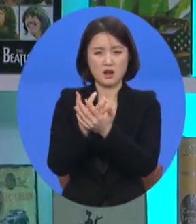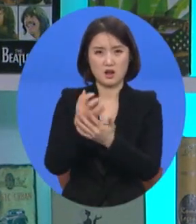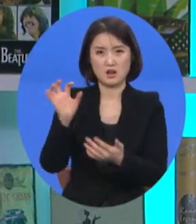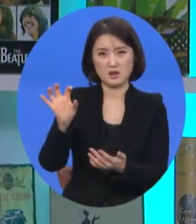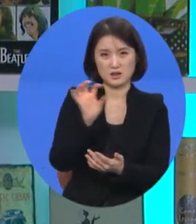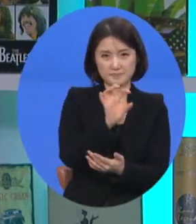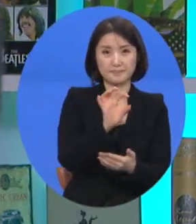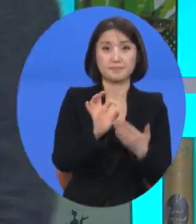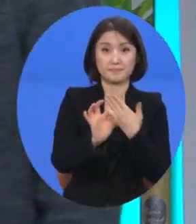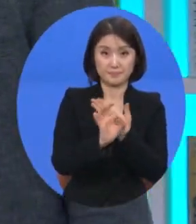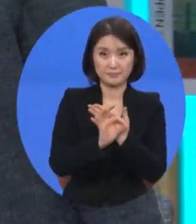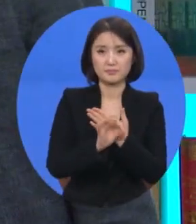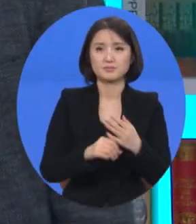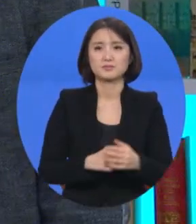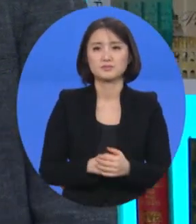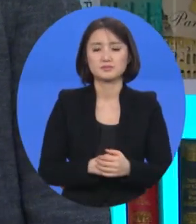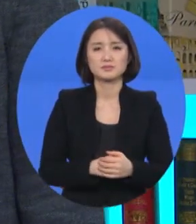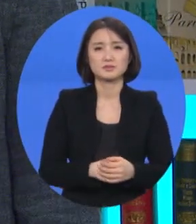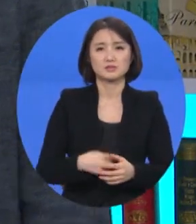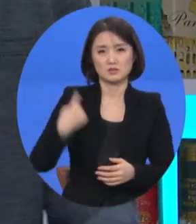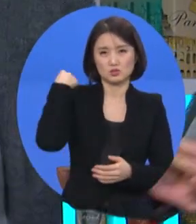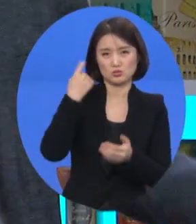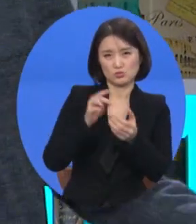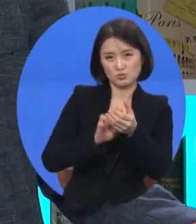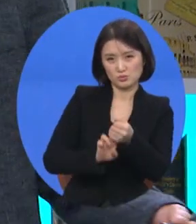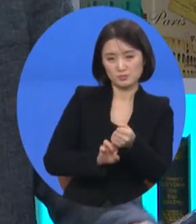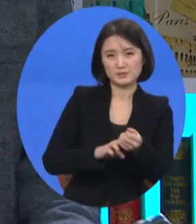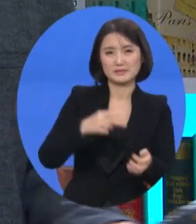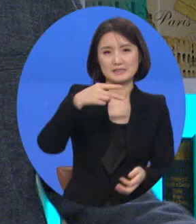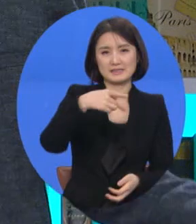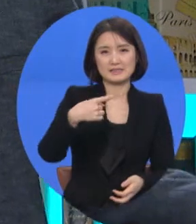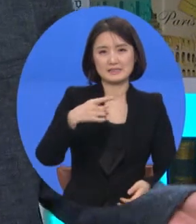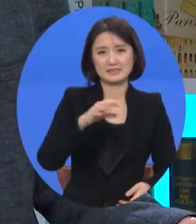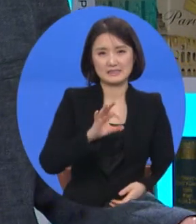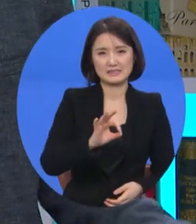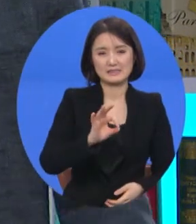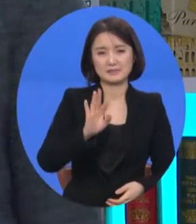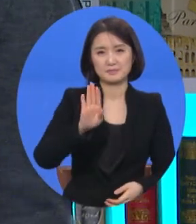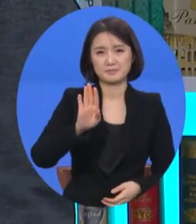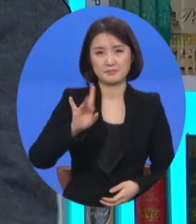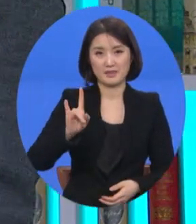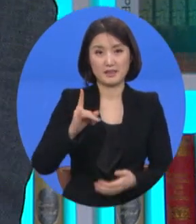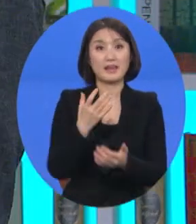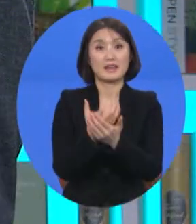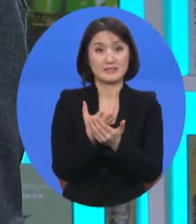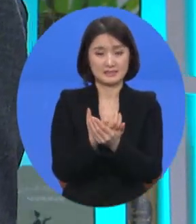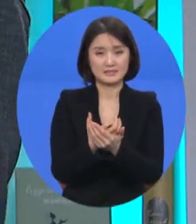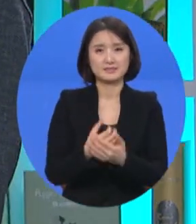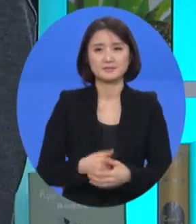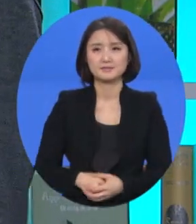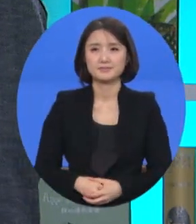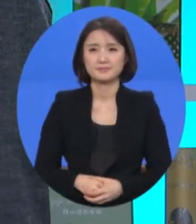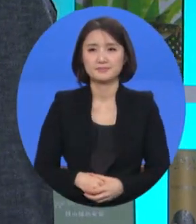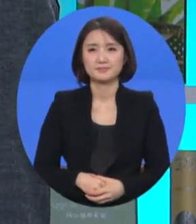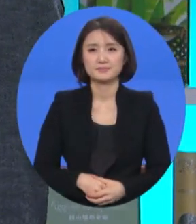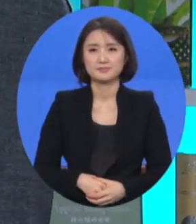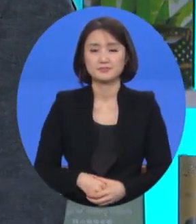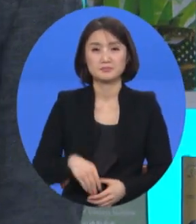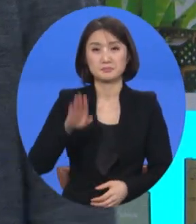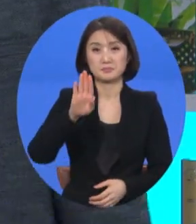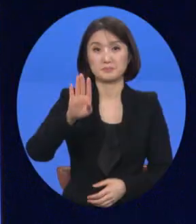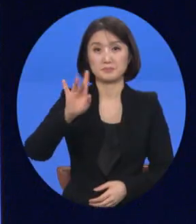배짱 인데 등 배 짜 입니다 뒤에 숨어 있다는 얘기죠 배후에 음모가 있었다 뭐 이런거 쓸 때 쓰는 말입니다 2배 짜